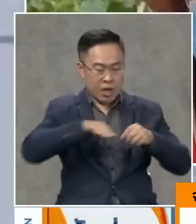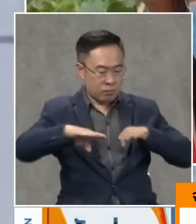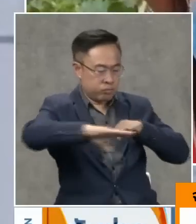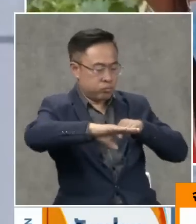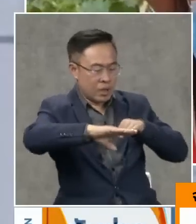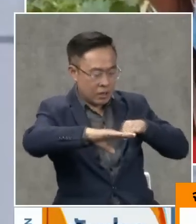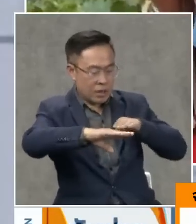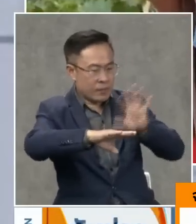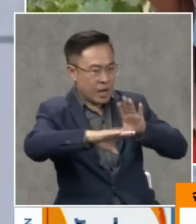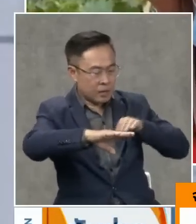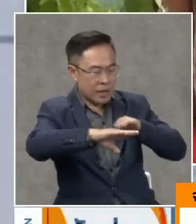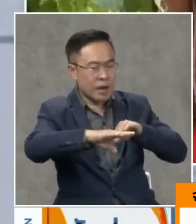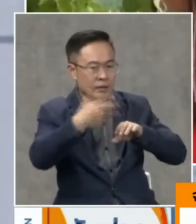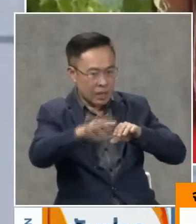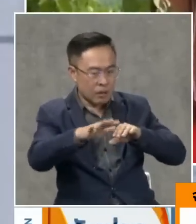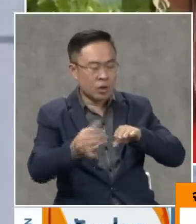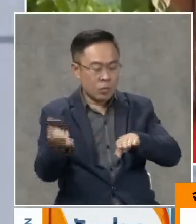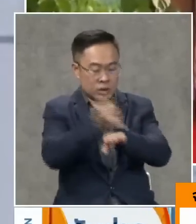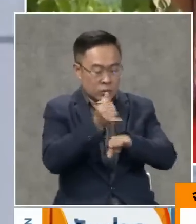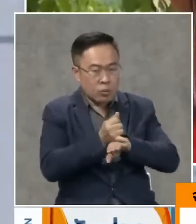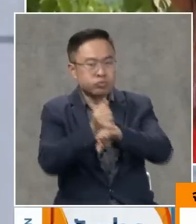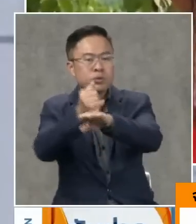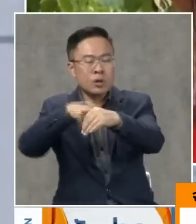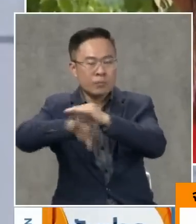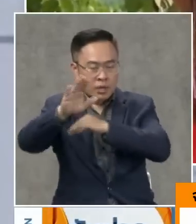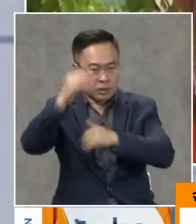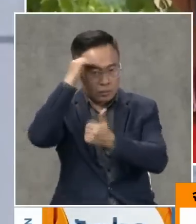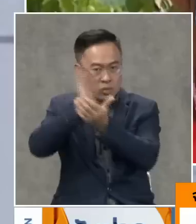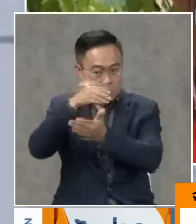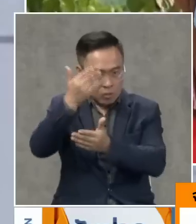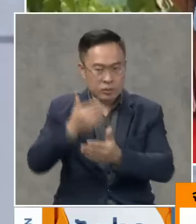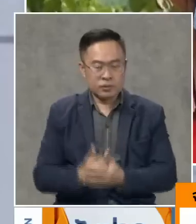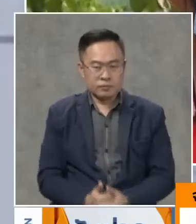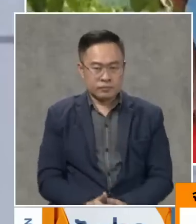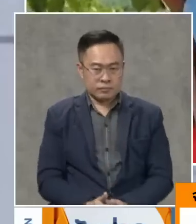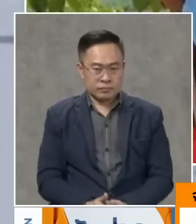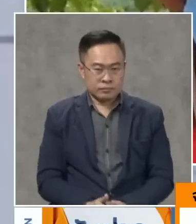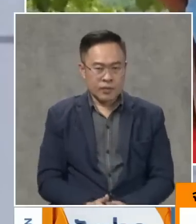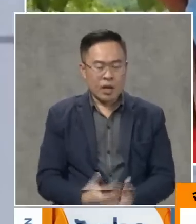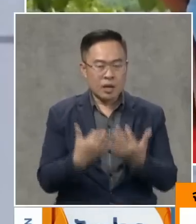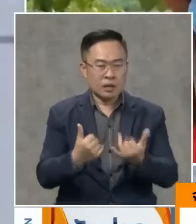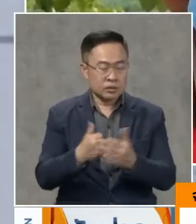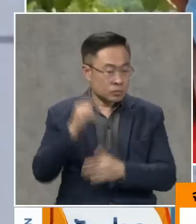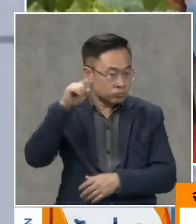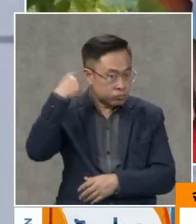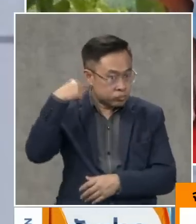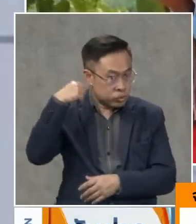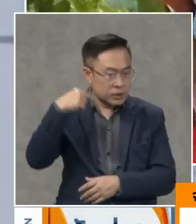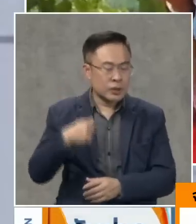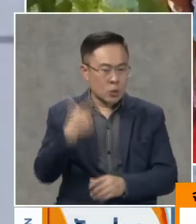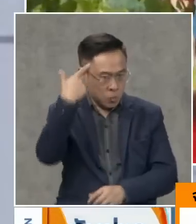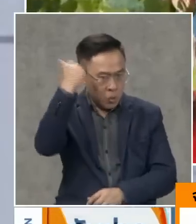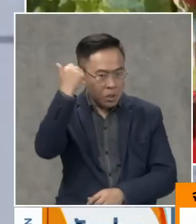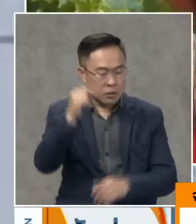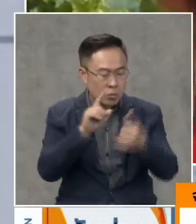ยาบาล พลเมืองดีคนนี้ก็ใจเด็ดเหมือนกันนะคะแล้วก็มีสติดีด้วยตอนก่อนจะช่วยหญิงสาวขึ้นมาบนรถเนี่ยพยายามสอบถามว่าแฟนของเธอเนี่ย